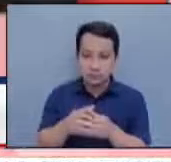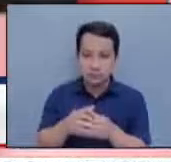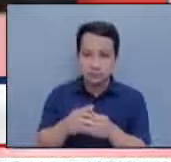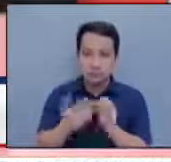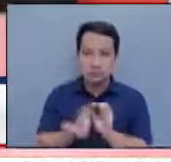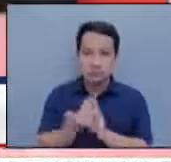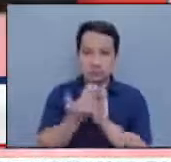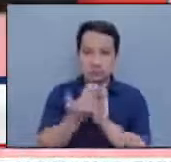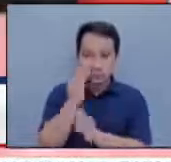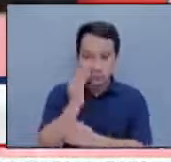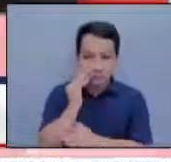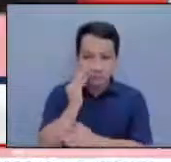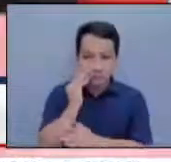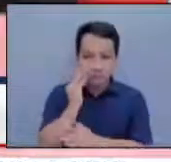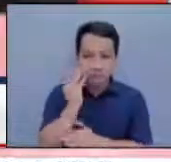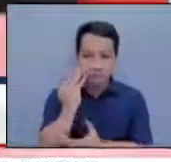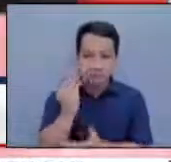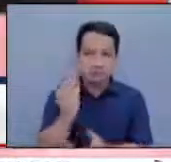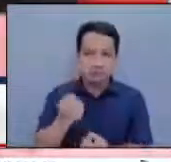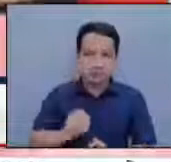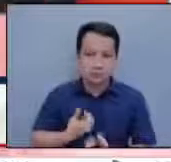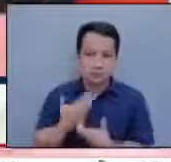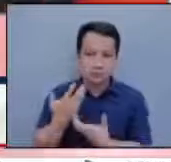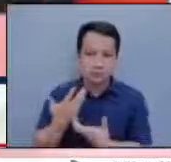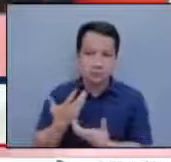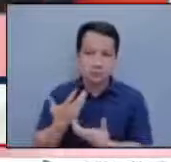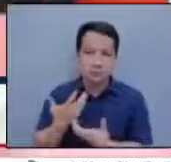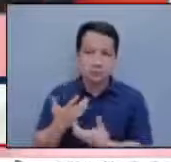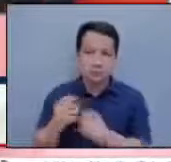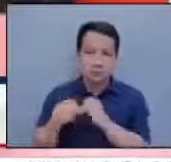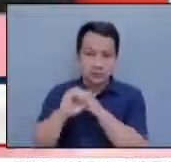rin pong magbigay ng inspirasyon. I want to promote